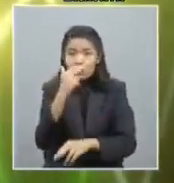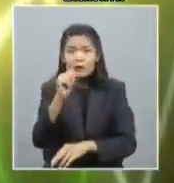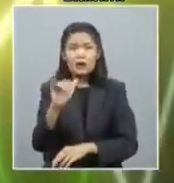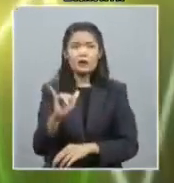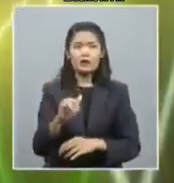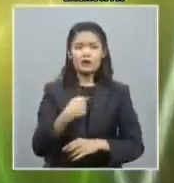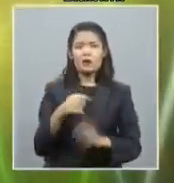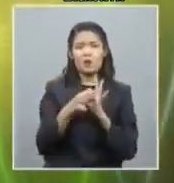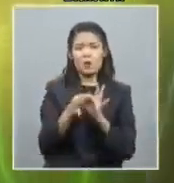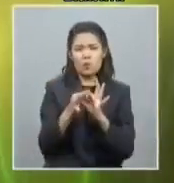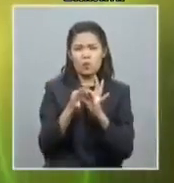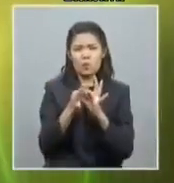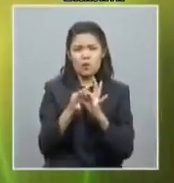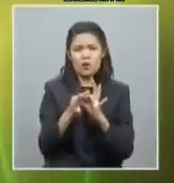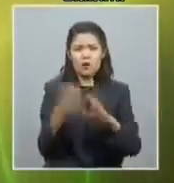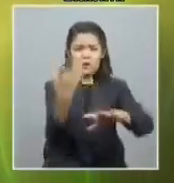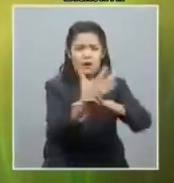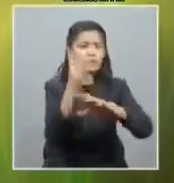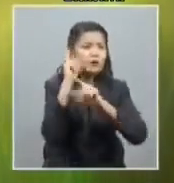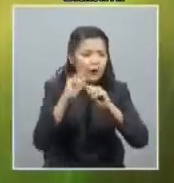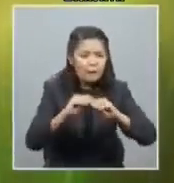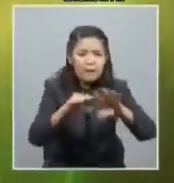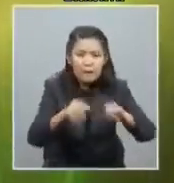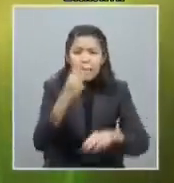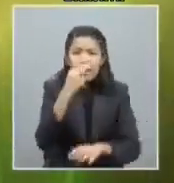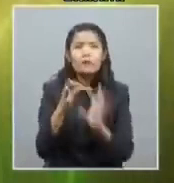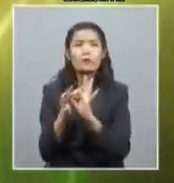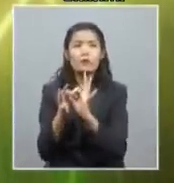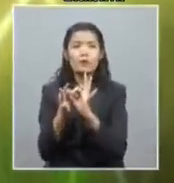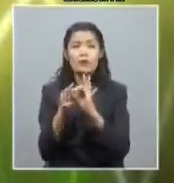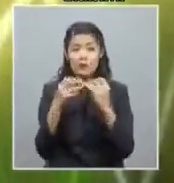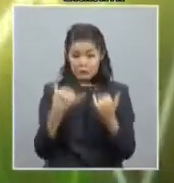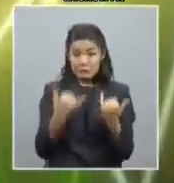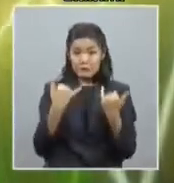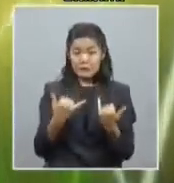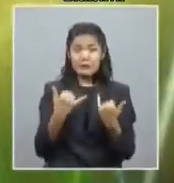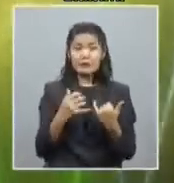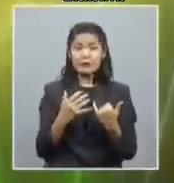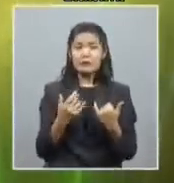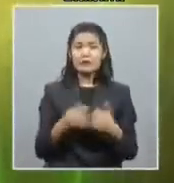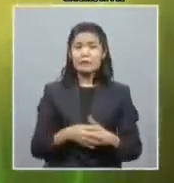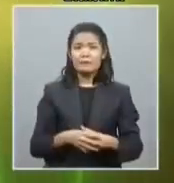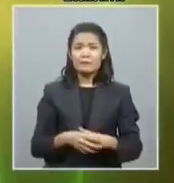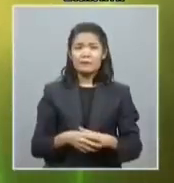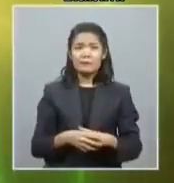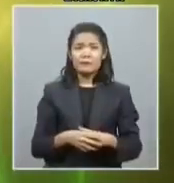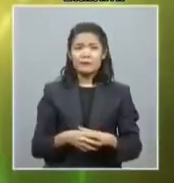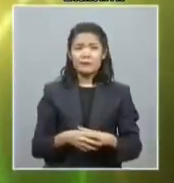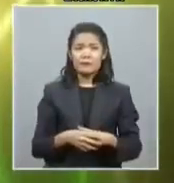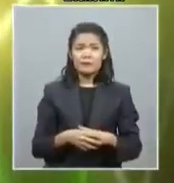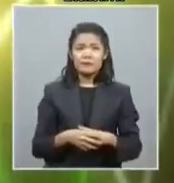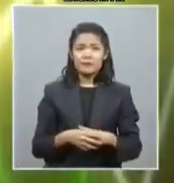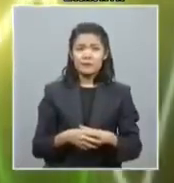นี่ก็เป็นห่วงเมื่อนขึ้นข้าวเถอะทัดออกจังเลย อันนี้มันเกิดขึ้นวันนี้แล้วเออแล้วมันอยู่บนพื้นอย่างนี้แท้เลยซึ่งเรียนไอ้ทำ